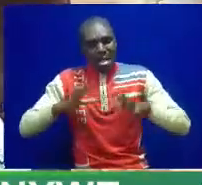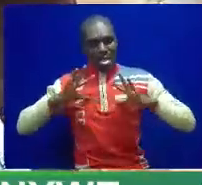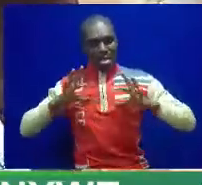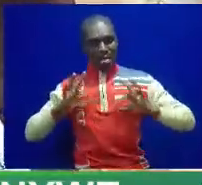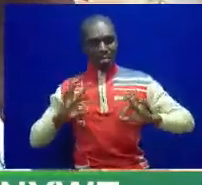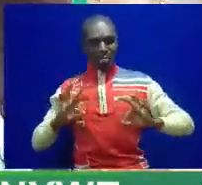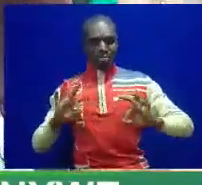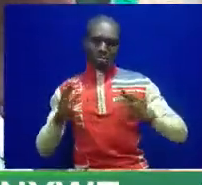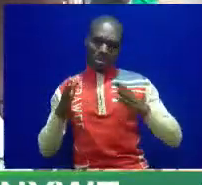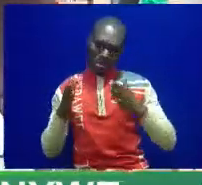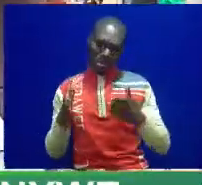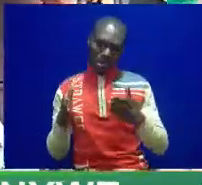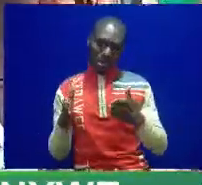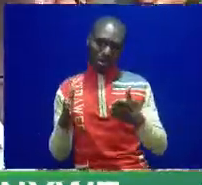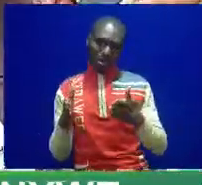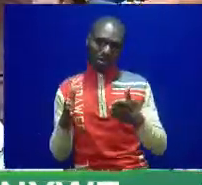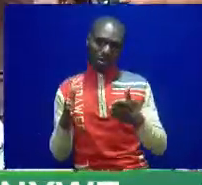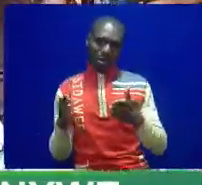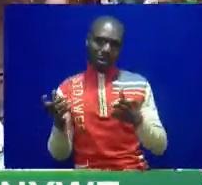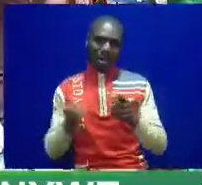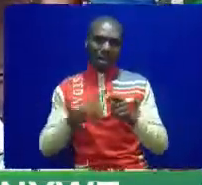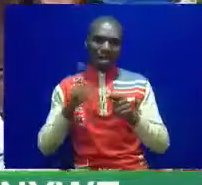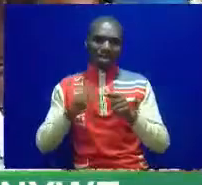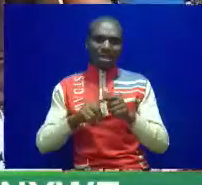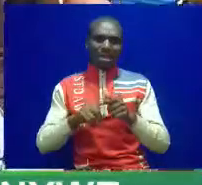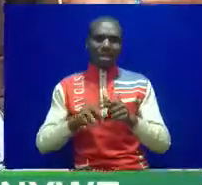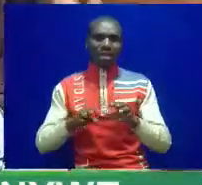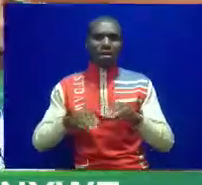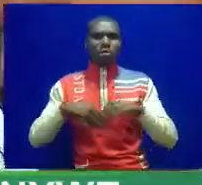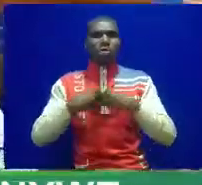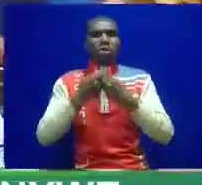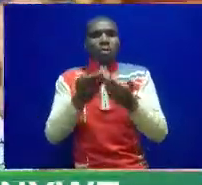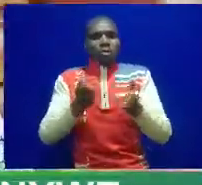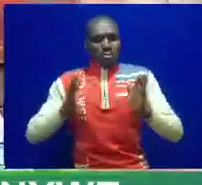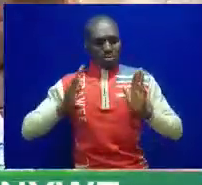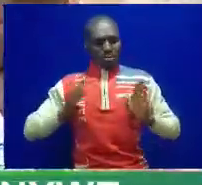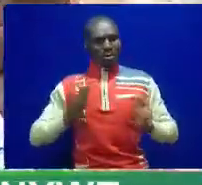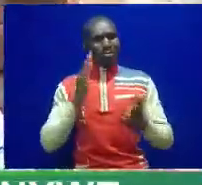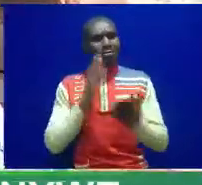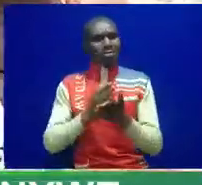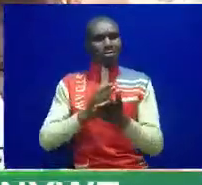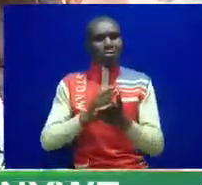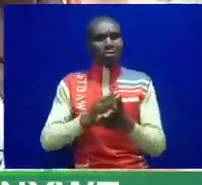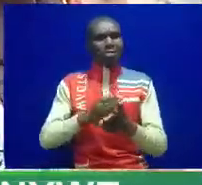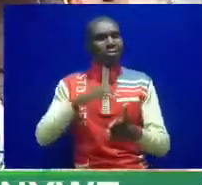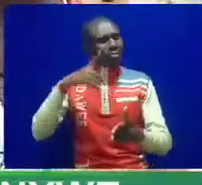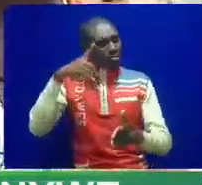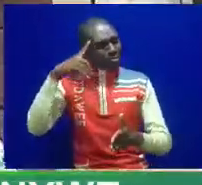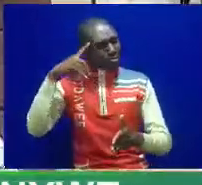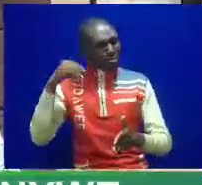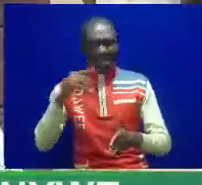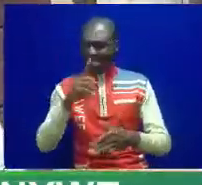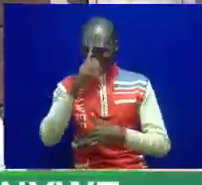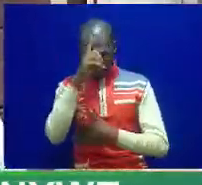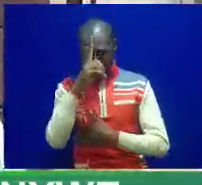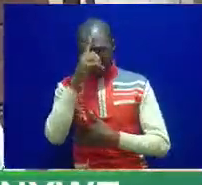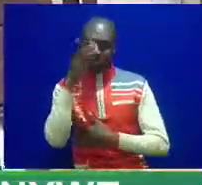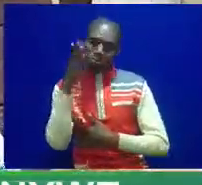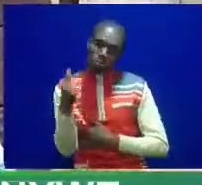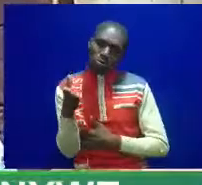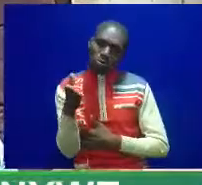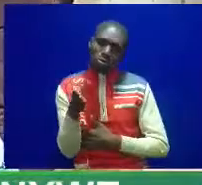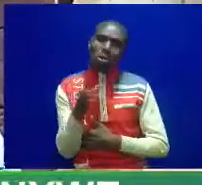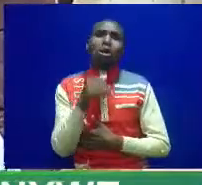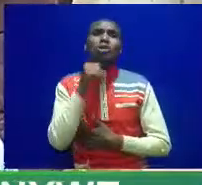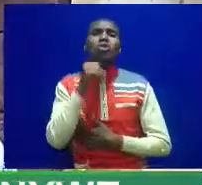kirichigolire nesina. Mwamenya kuri nesina access ya yo mwana, bano bakanko bavolinga bano, are you serious? Mwana utali sina bwe konkoira